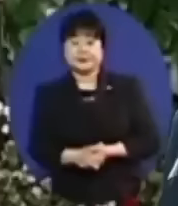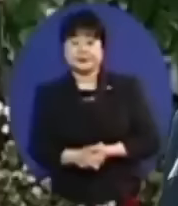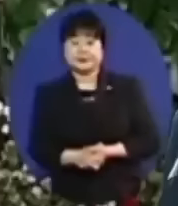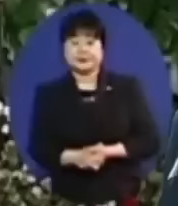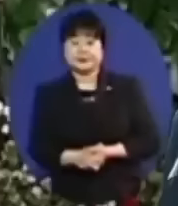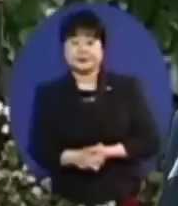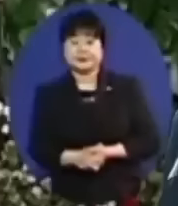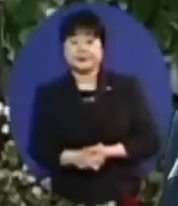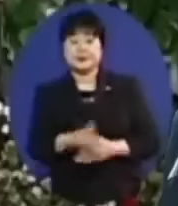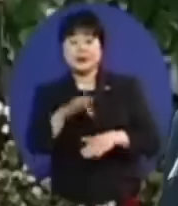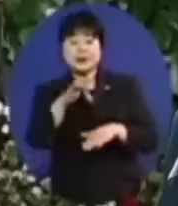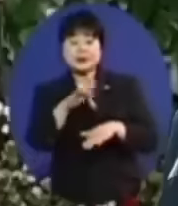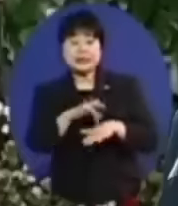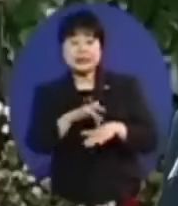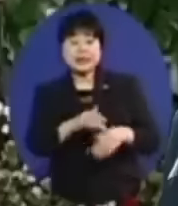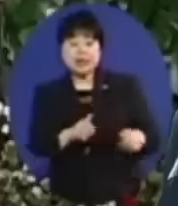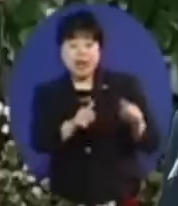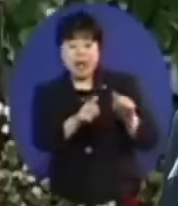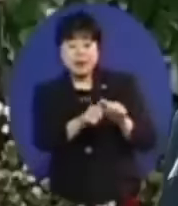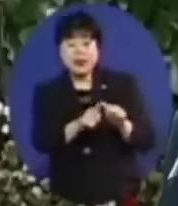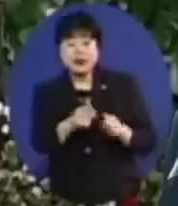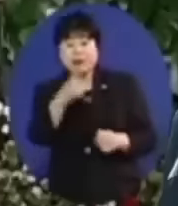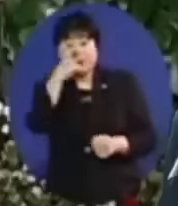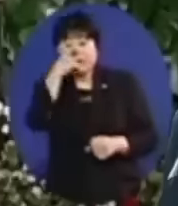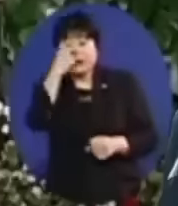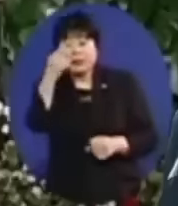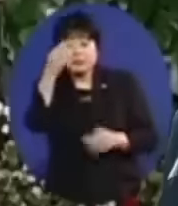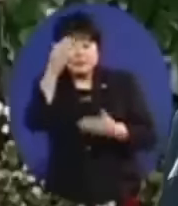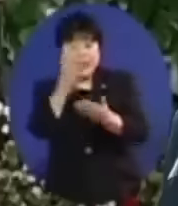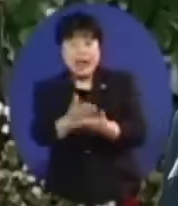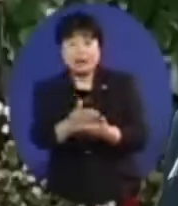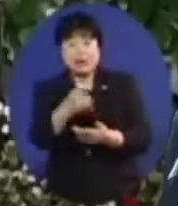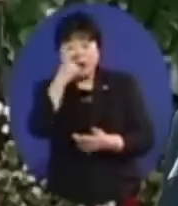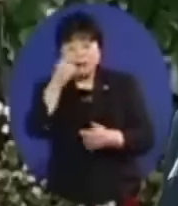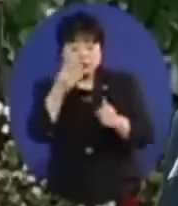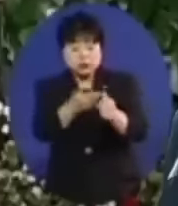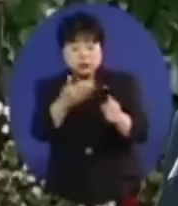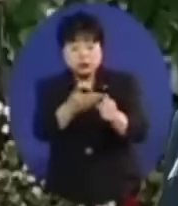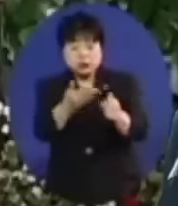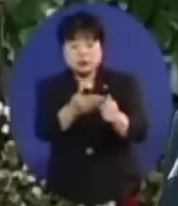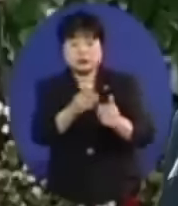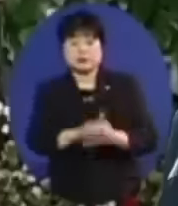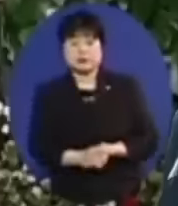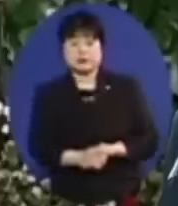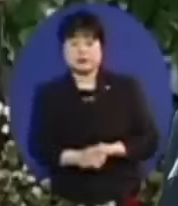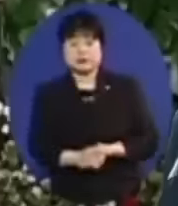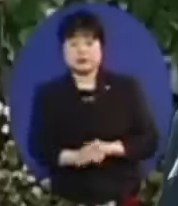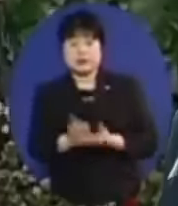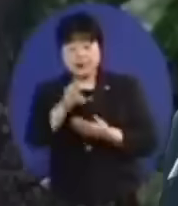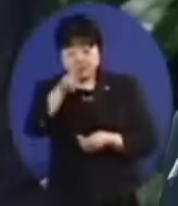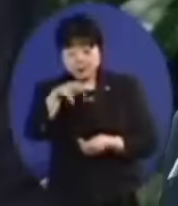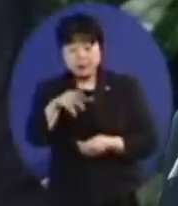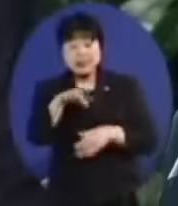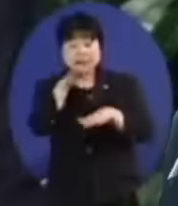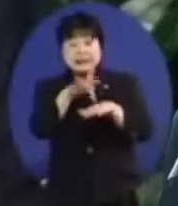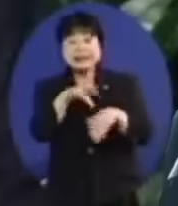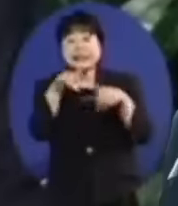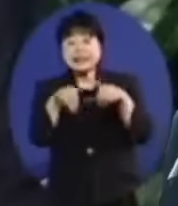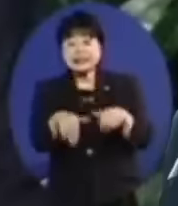자만하지 않게 하려고 그에게 가시를 주셔서 극렬하게 꺾으셨습니다. 성경은 말하기를 사탄의